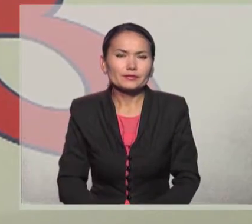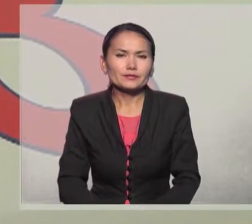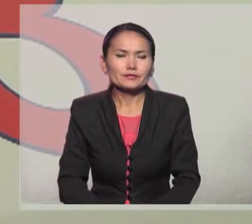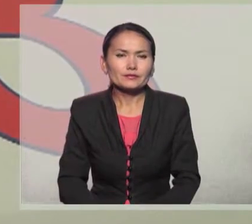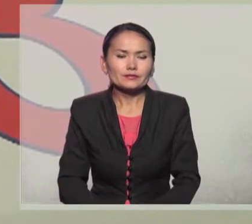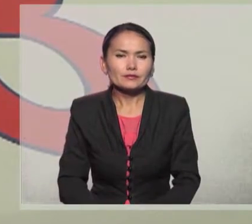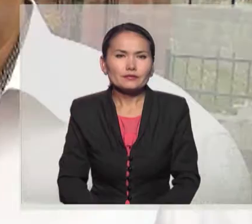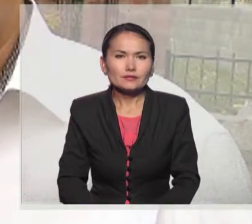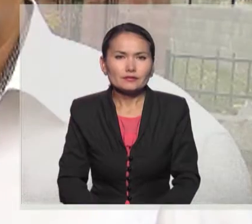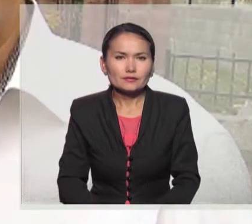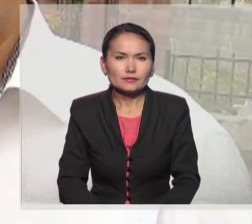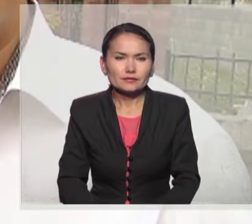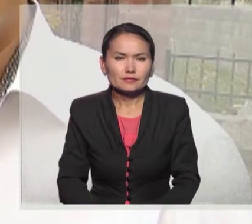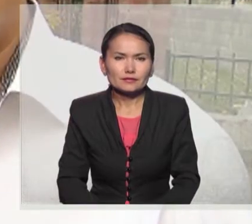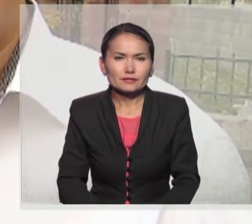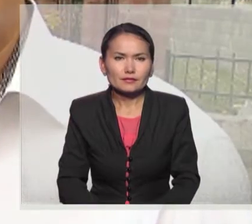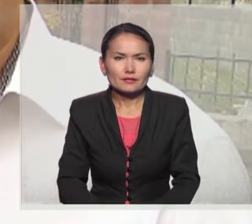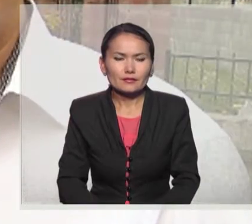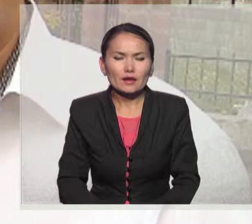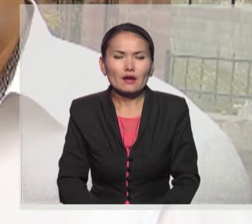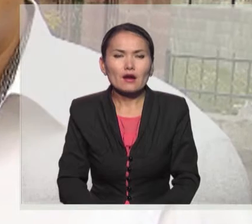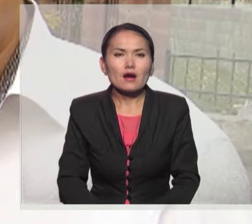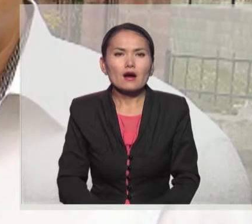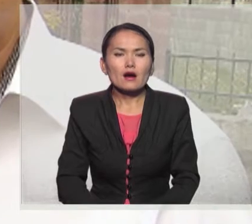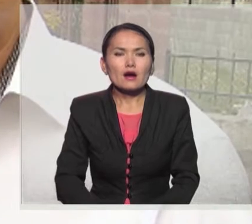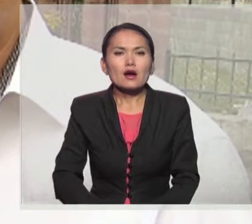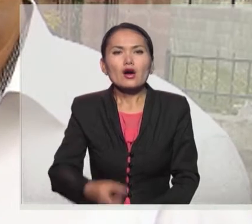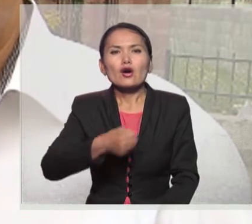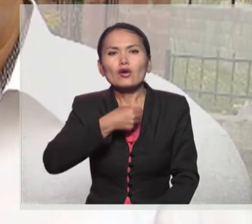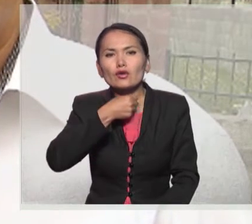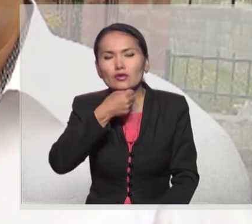Көп адамдар, жасы келген адамдар давлениемен,